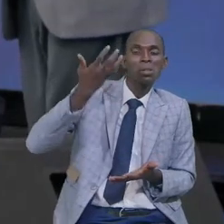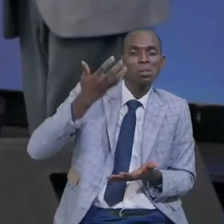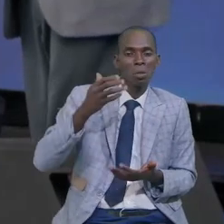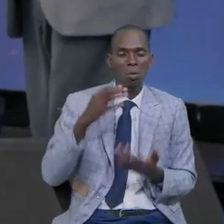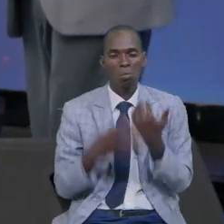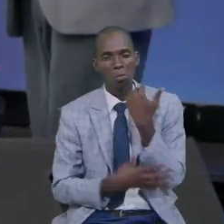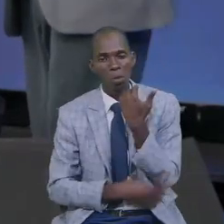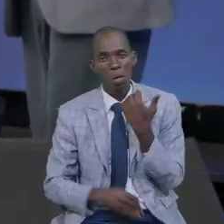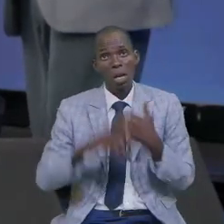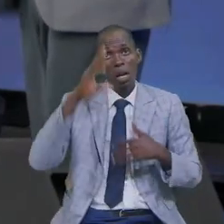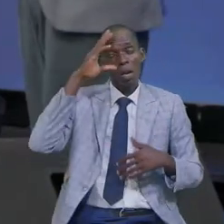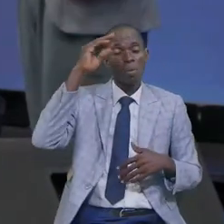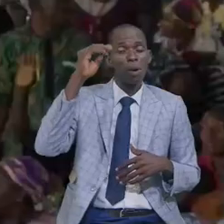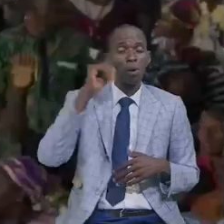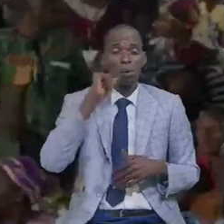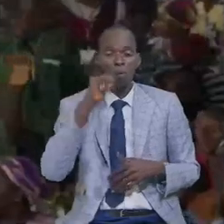femme.